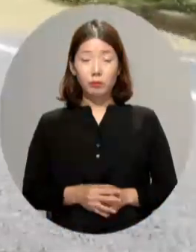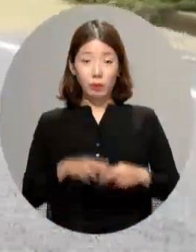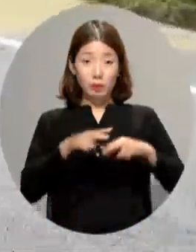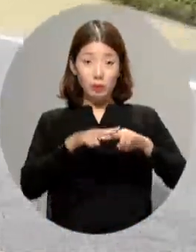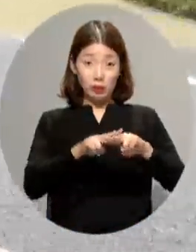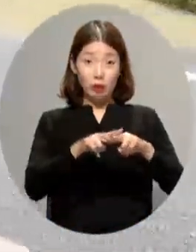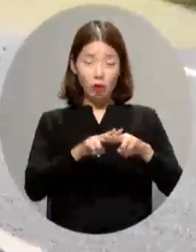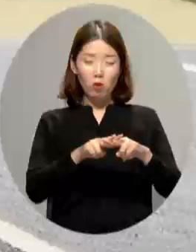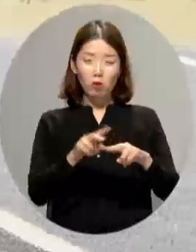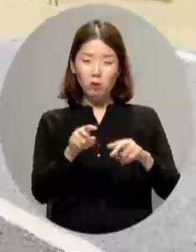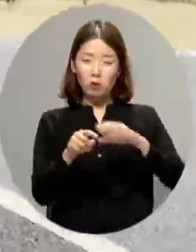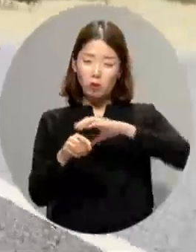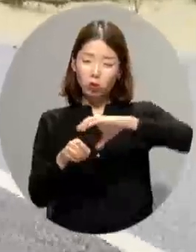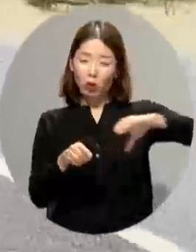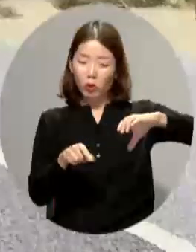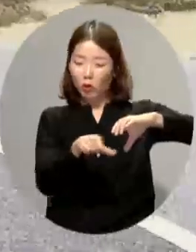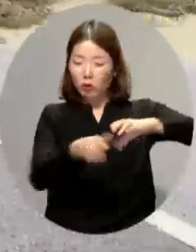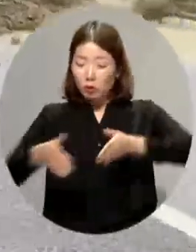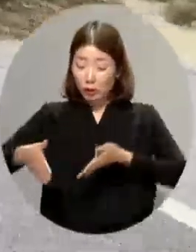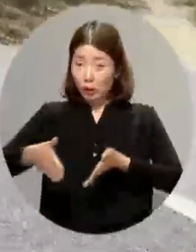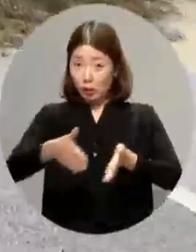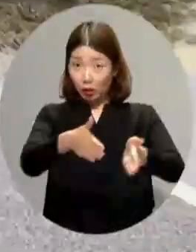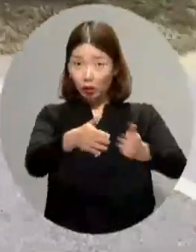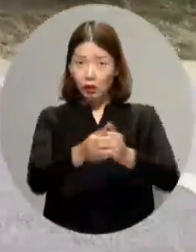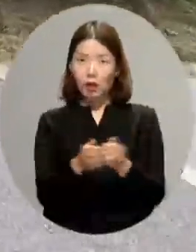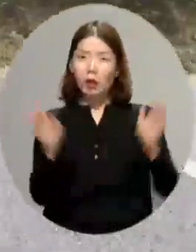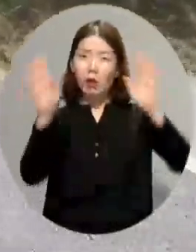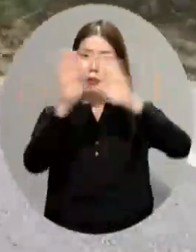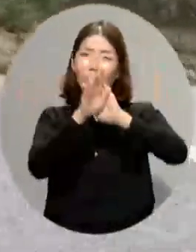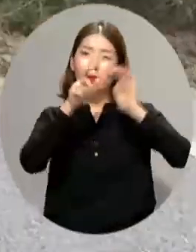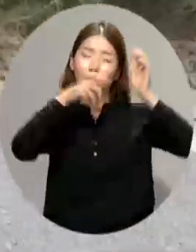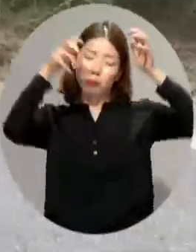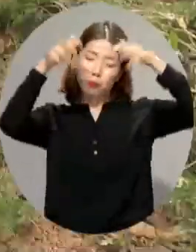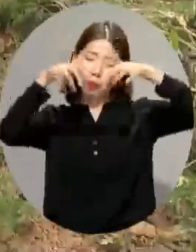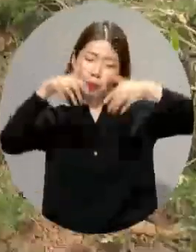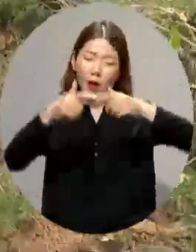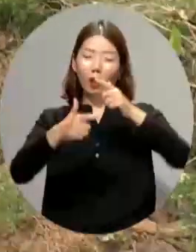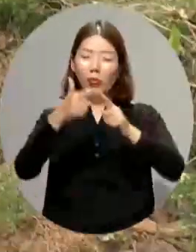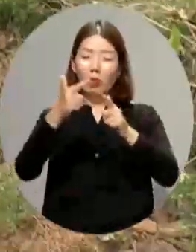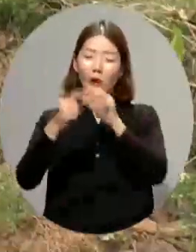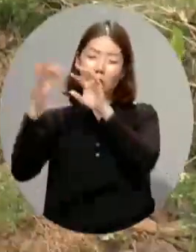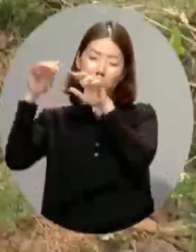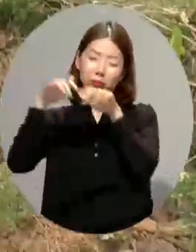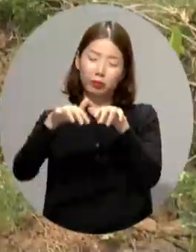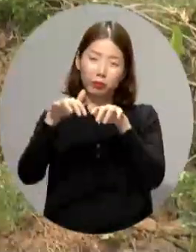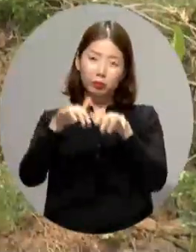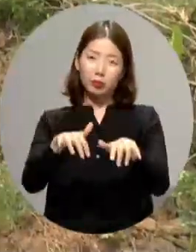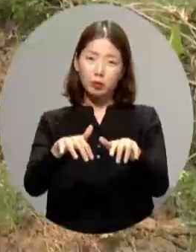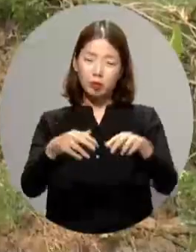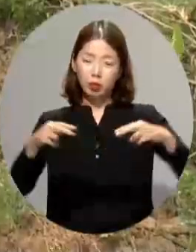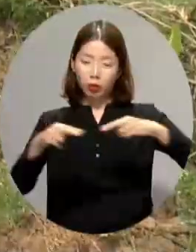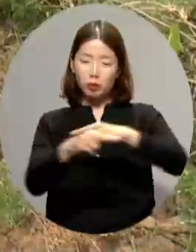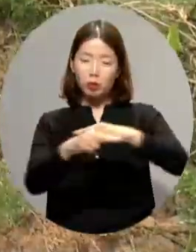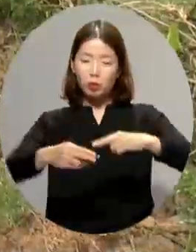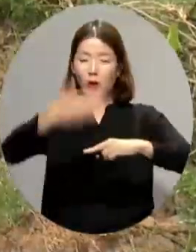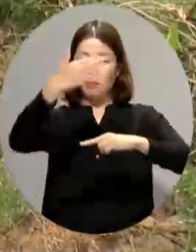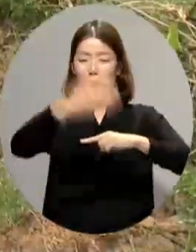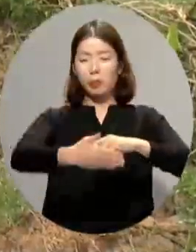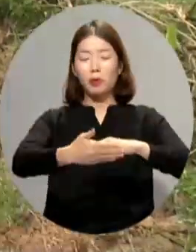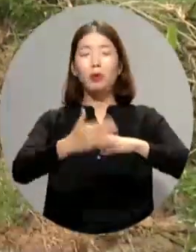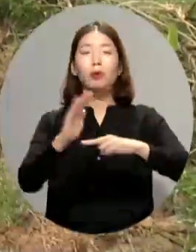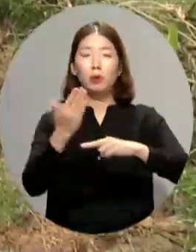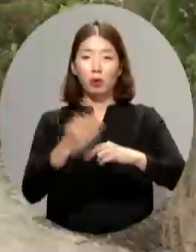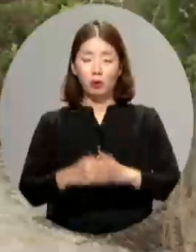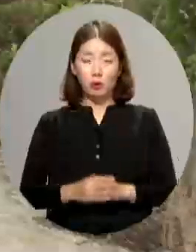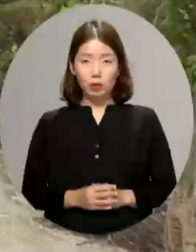정읍 산내면 사실제 터널 인근 도로. 간밤에 내린 폭우로 나무와 흙 등이 쏟아져 2차선 도로가 완전히